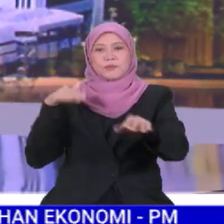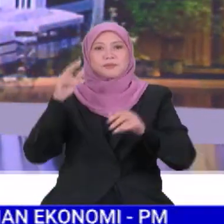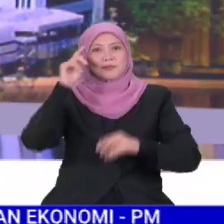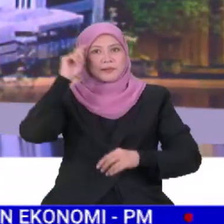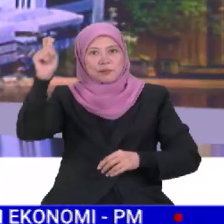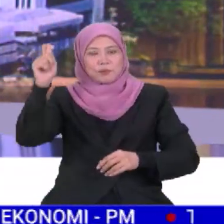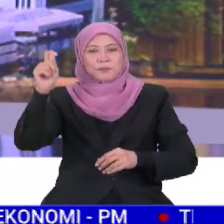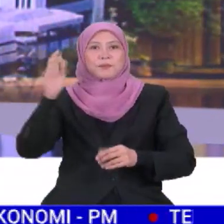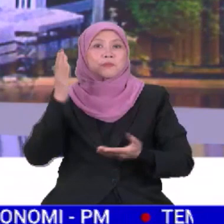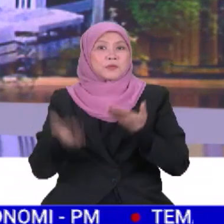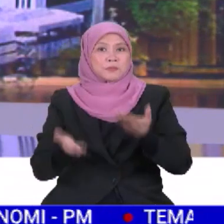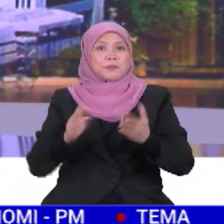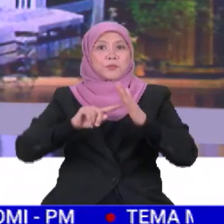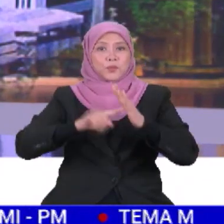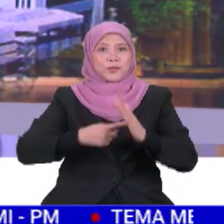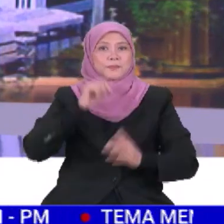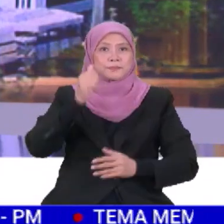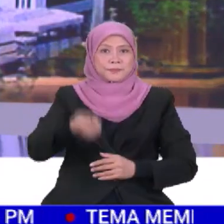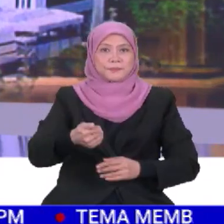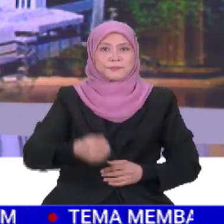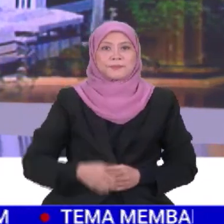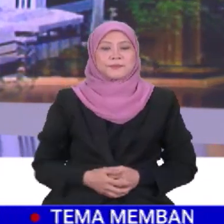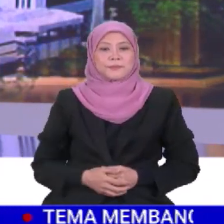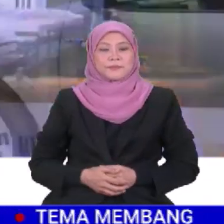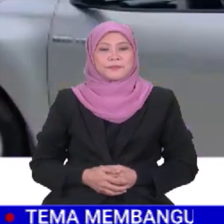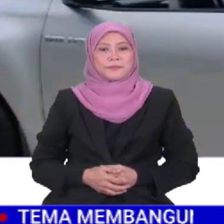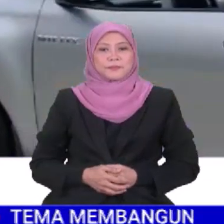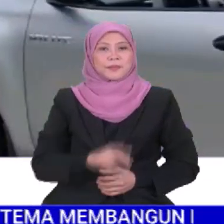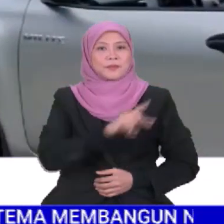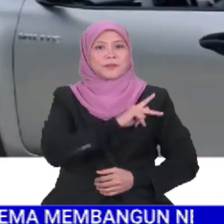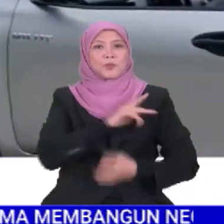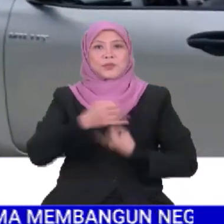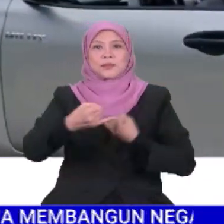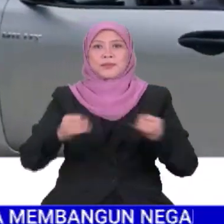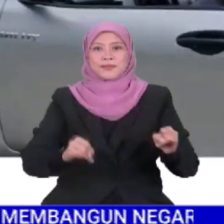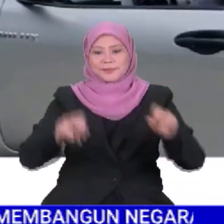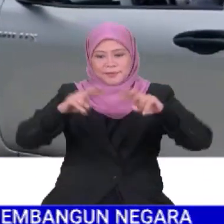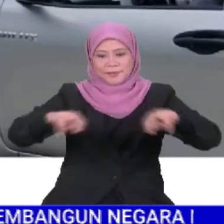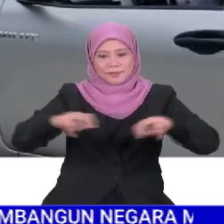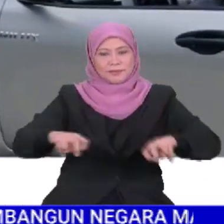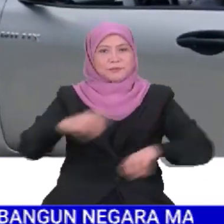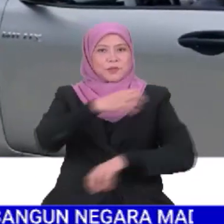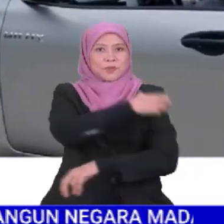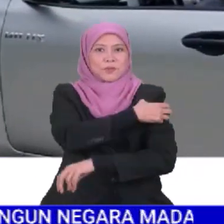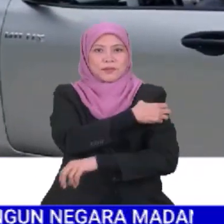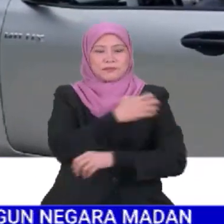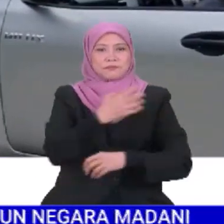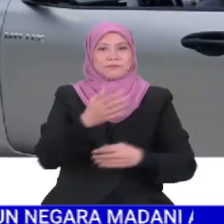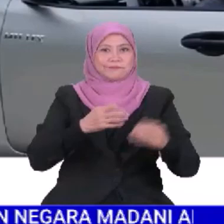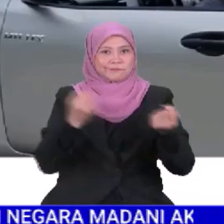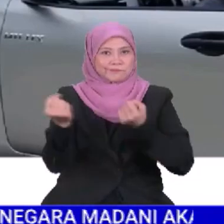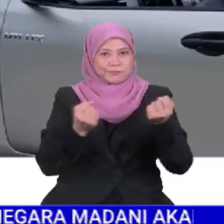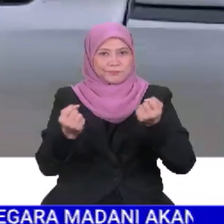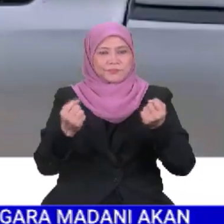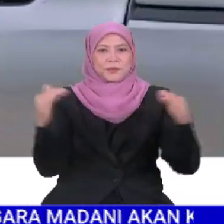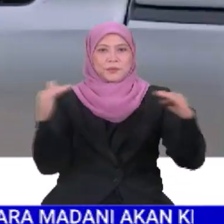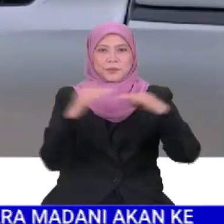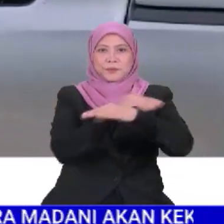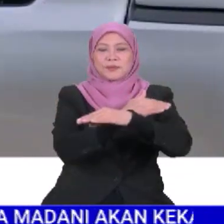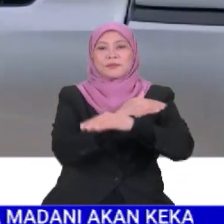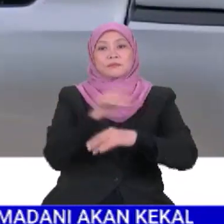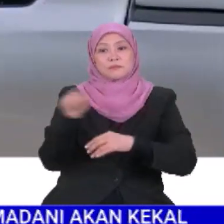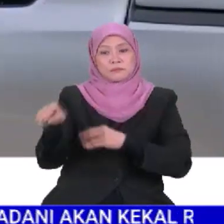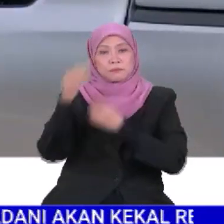itu dijangka bermula esok. Ketua Jabatan Siasatan dan Penguatkuasaan Trafik Negeri, Superintendent Ismail